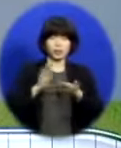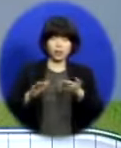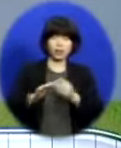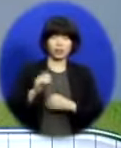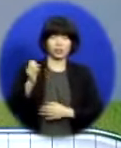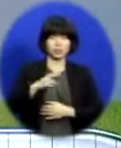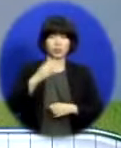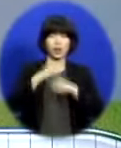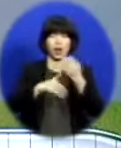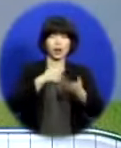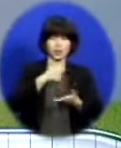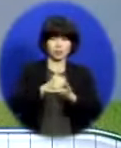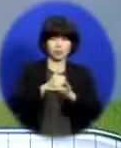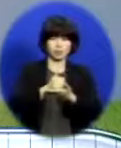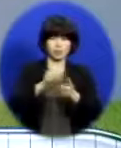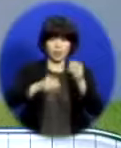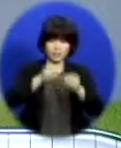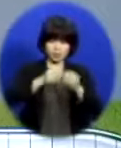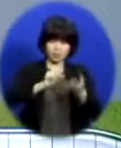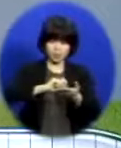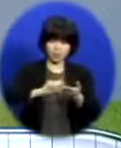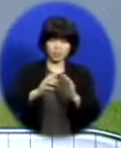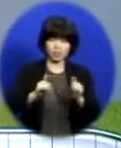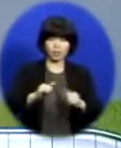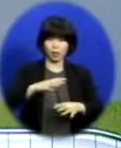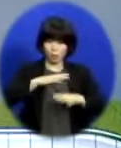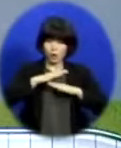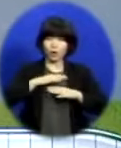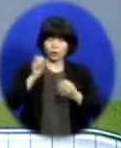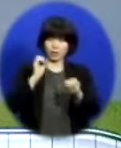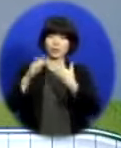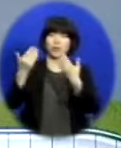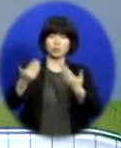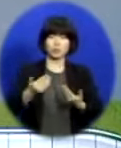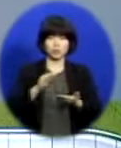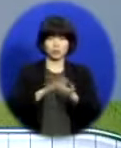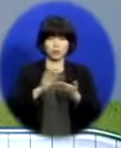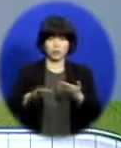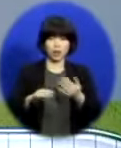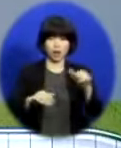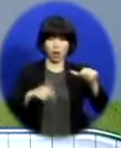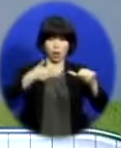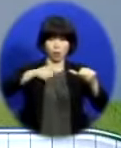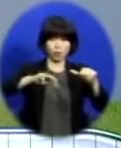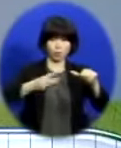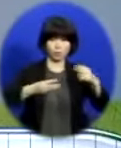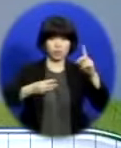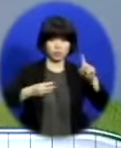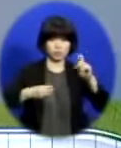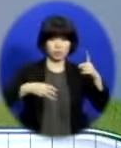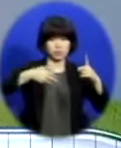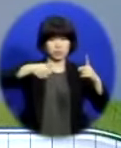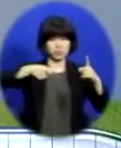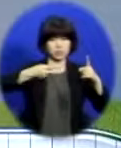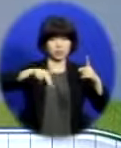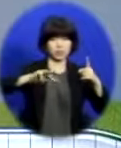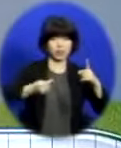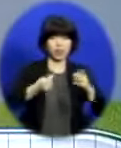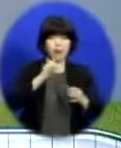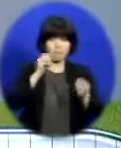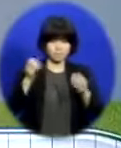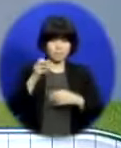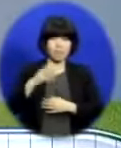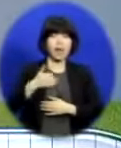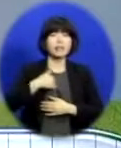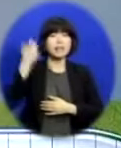그리고 하나님은 시편 기자에게 놀랍게 응답하십니다 5절에 11절에 반복해서 말씀합니다 내